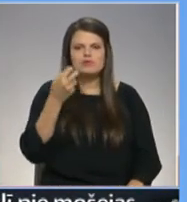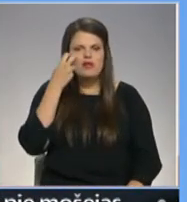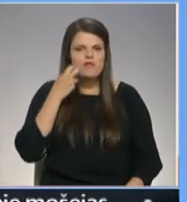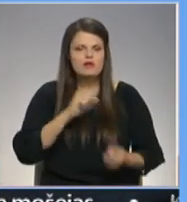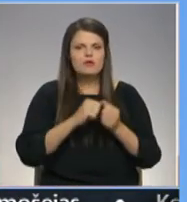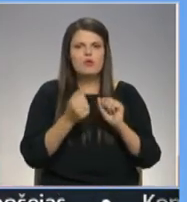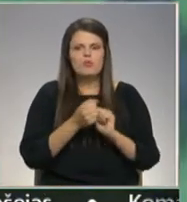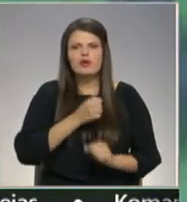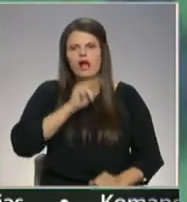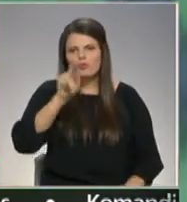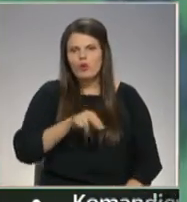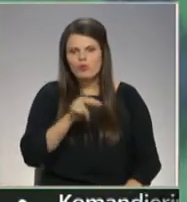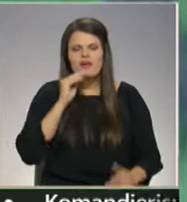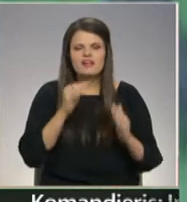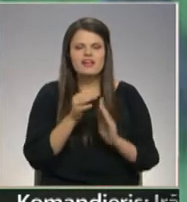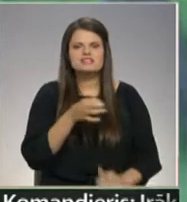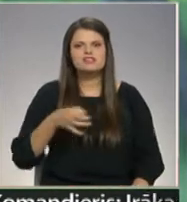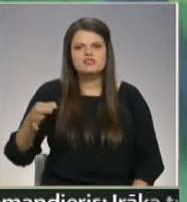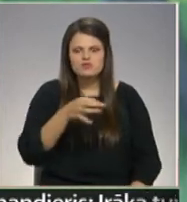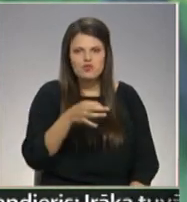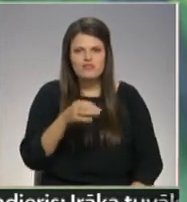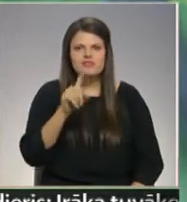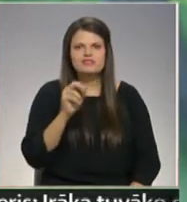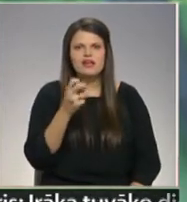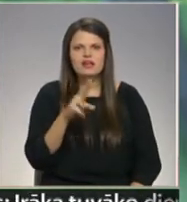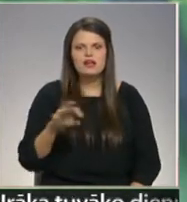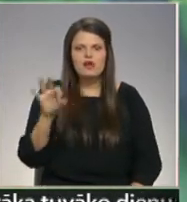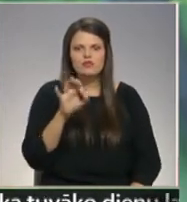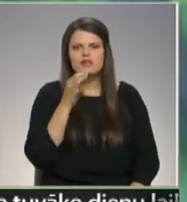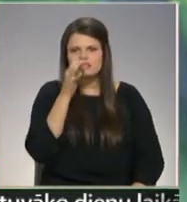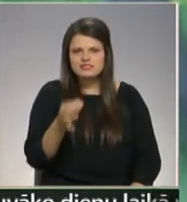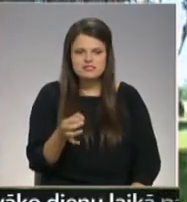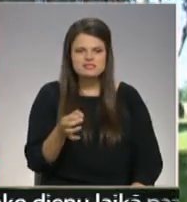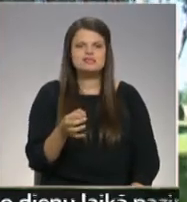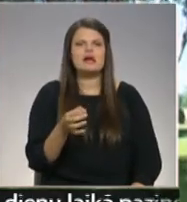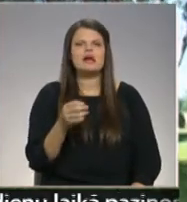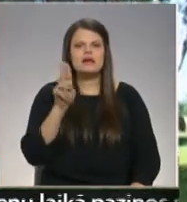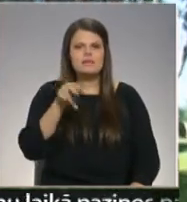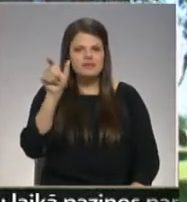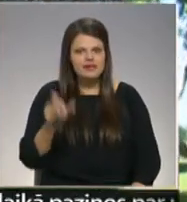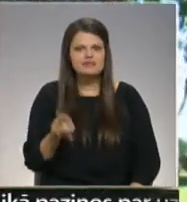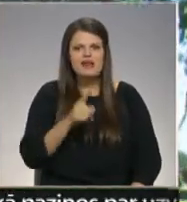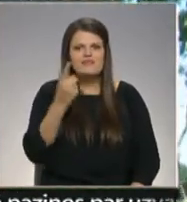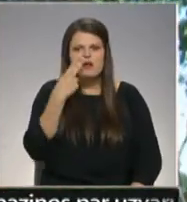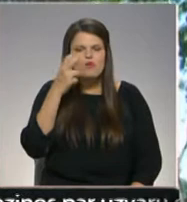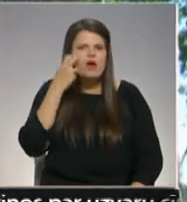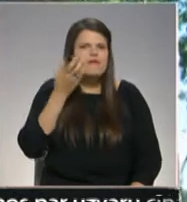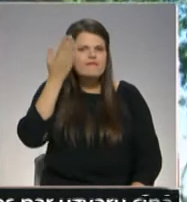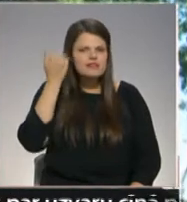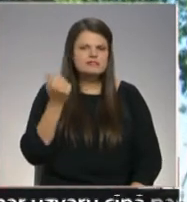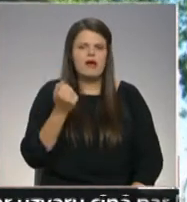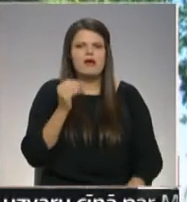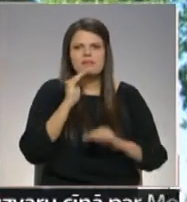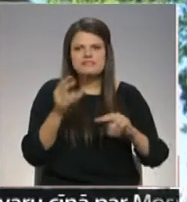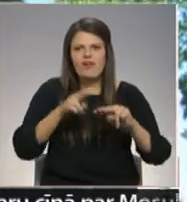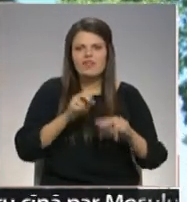mūra Katoļu baznīcu Rēzeknes novada Lenču pagasta Sarkaņos uzsāk draudzes priesteris Andris Jonāns. Sarkaņa ir viena no vecākajām Dievmātes svētvietām